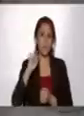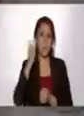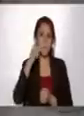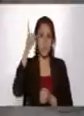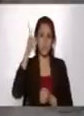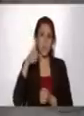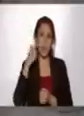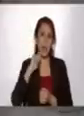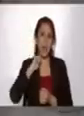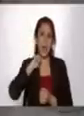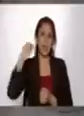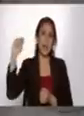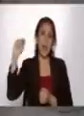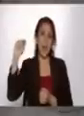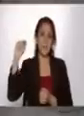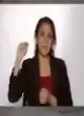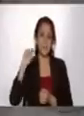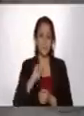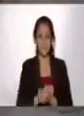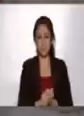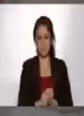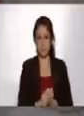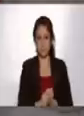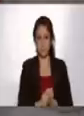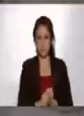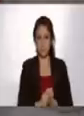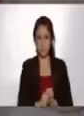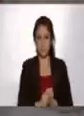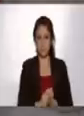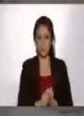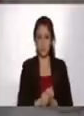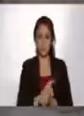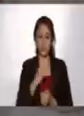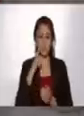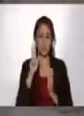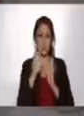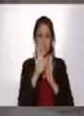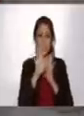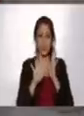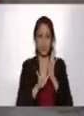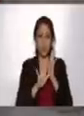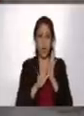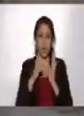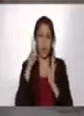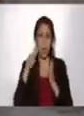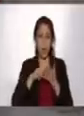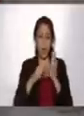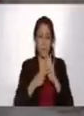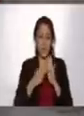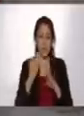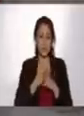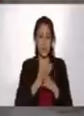فضيلة مفتي الديار المصرية لإبداء الرأي الشرعي في إعدامهما